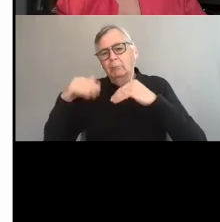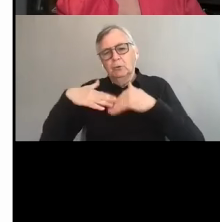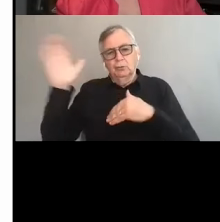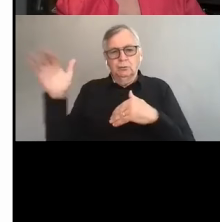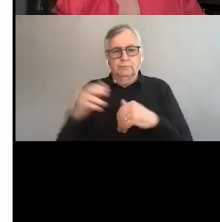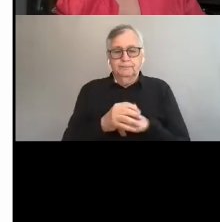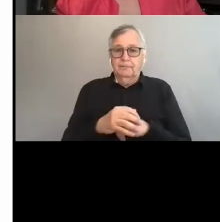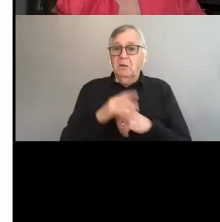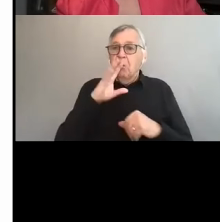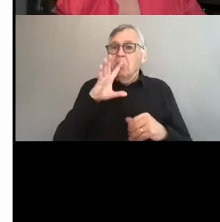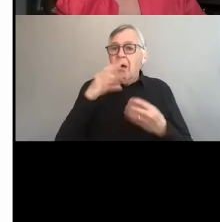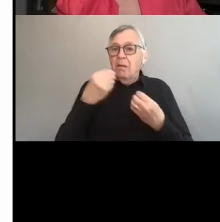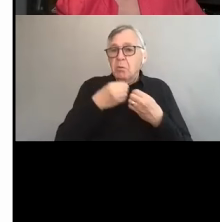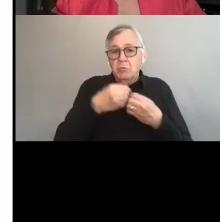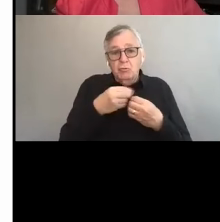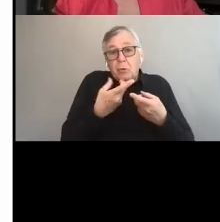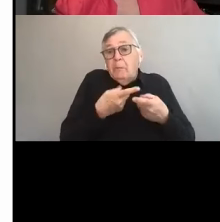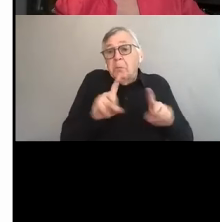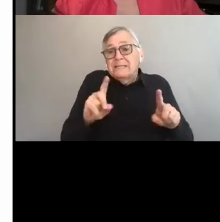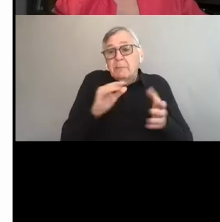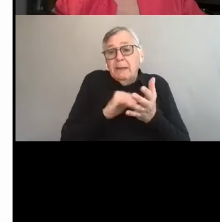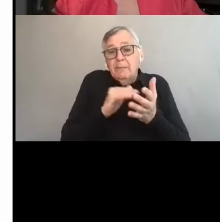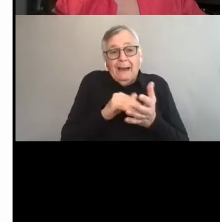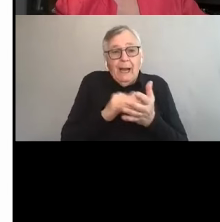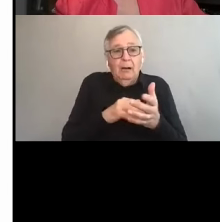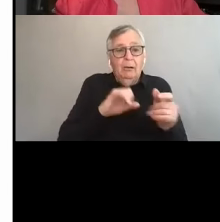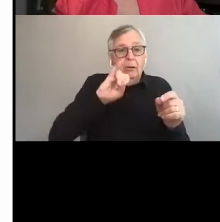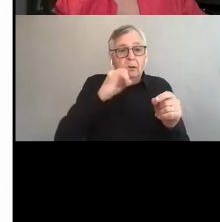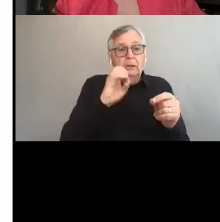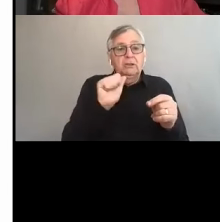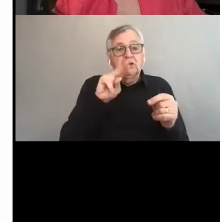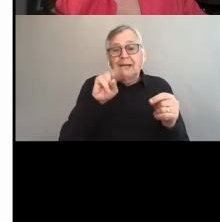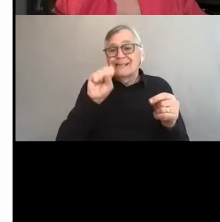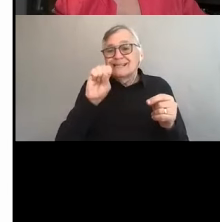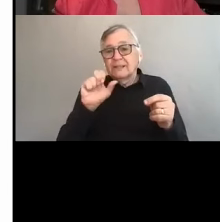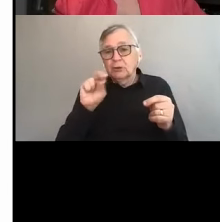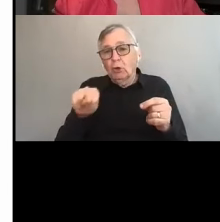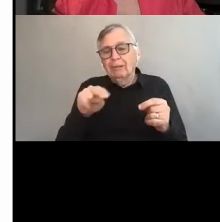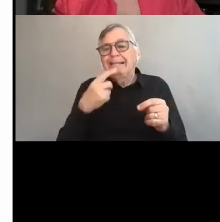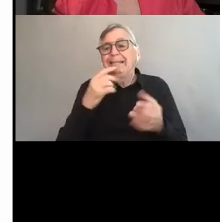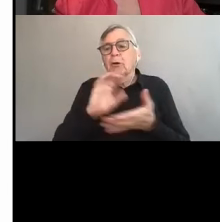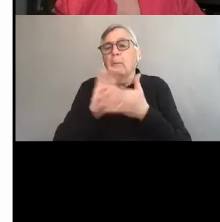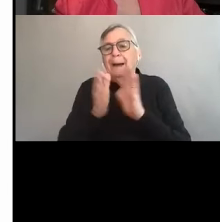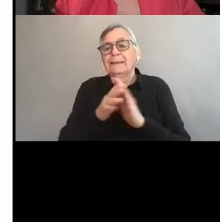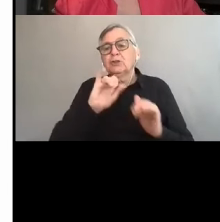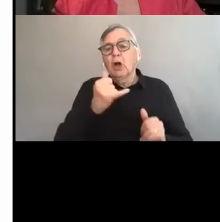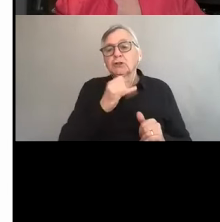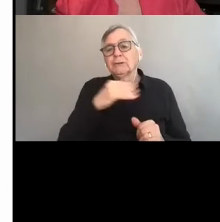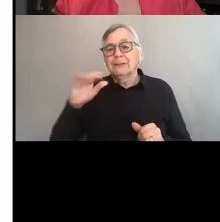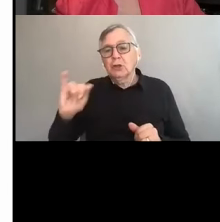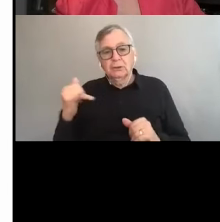dont on parle moins parce qu'il n'est pas disponible encore vraiment, c'est le vaccin de Janssen, donc qui a montré